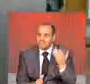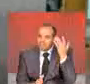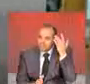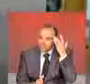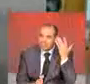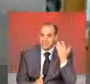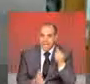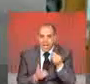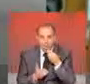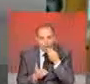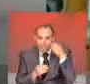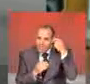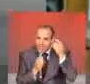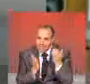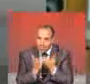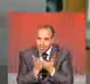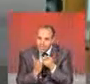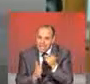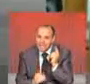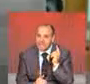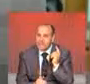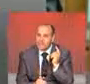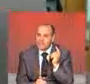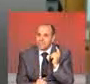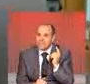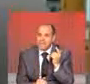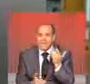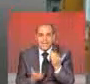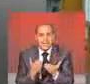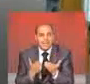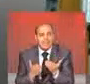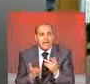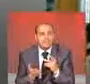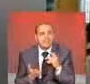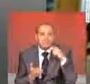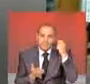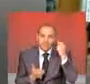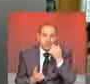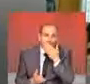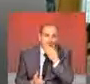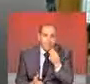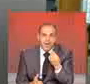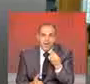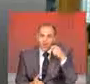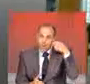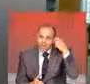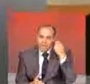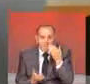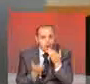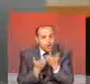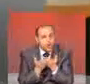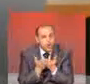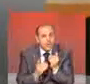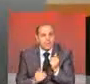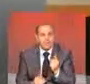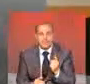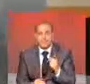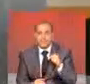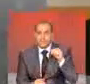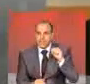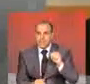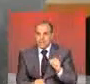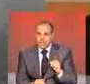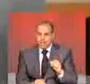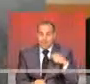كيف من هكا، نحسوا القيمة الفنية والقيمة الجمالية للفيلم الوثائقي. الفيلم الوثائقي اليوم على